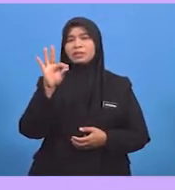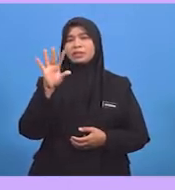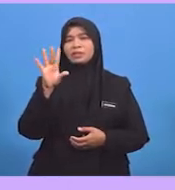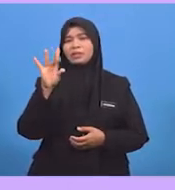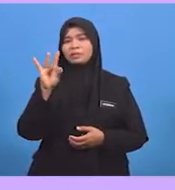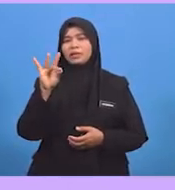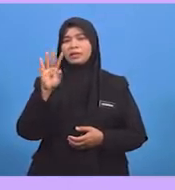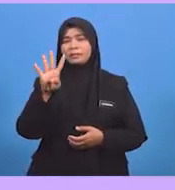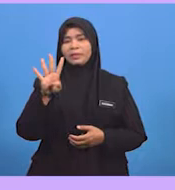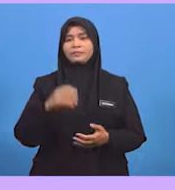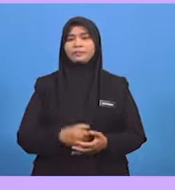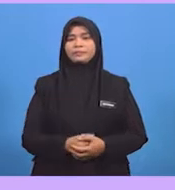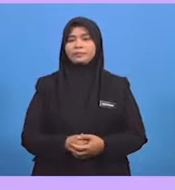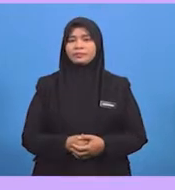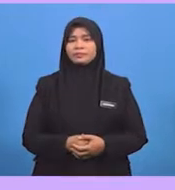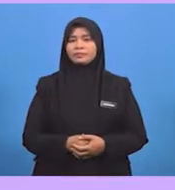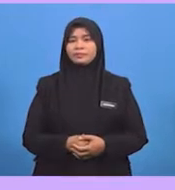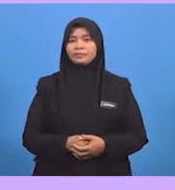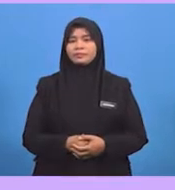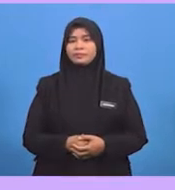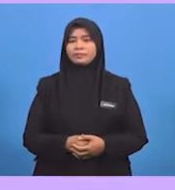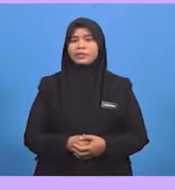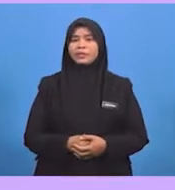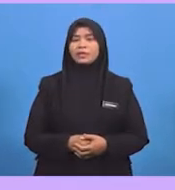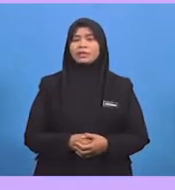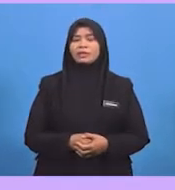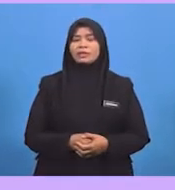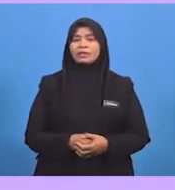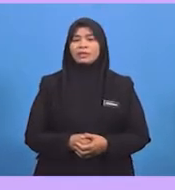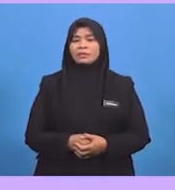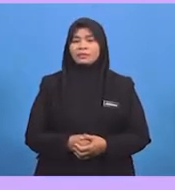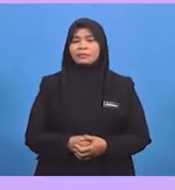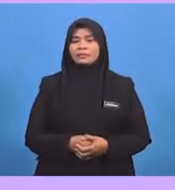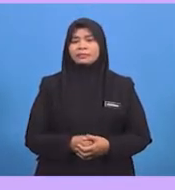RM3.9789 dan harga jualan adalah pada nilai